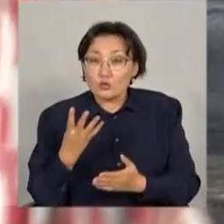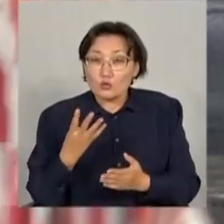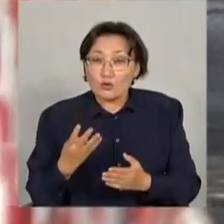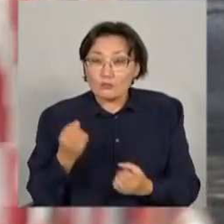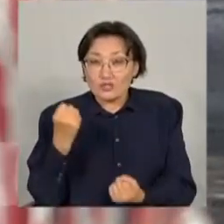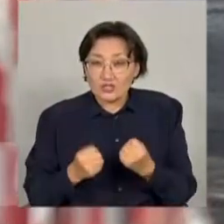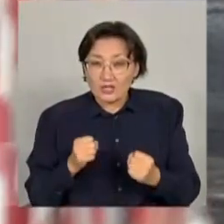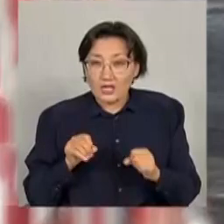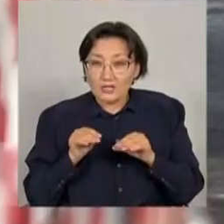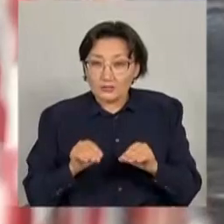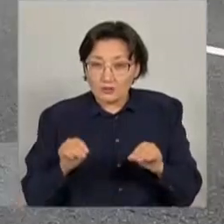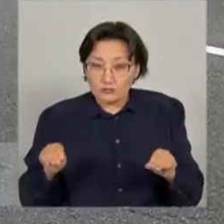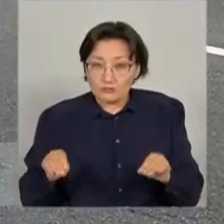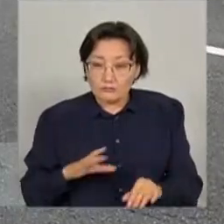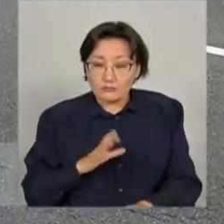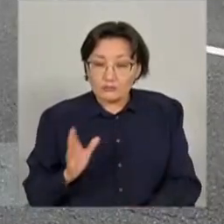алады.